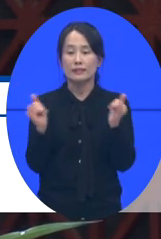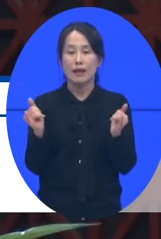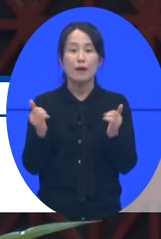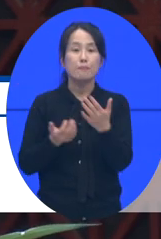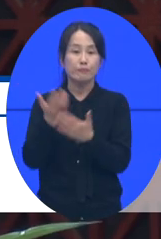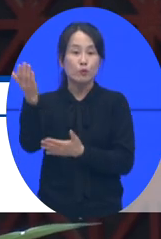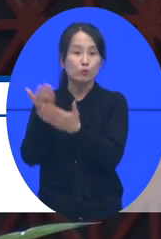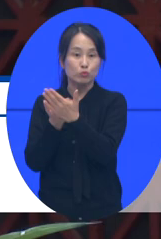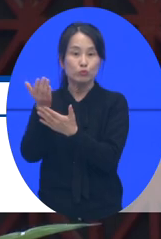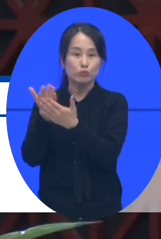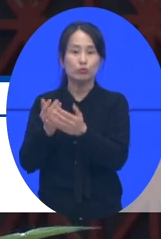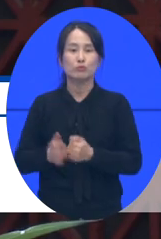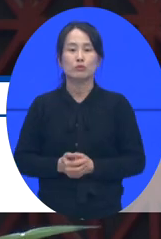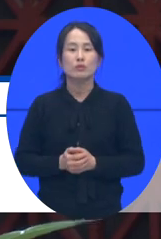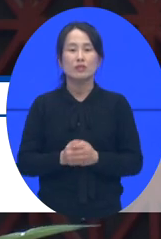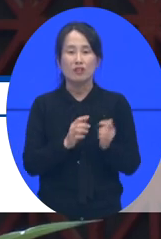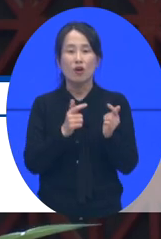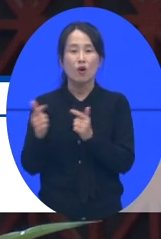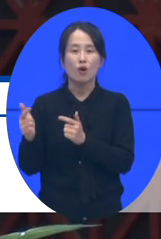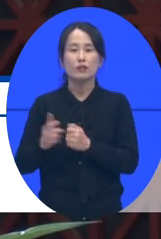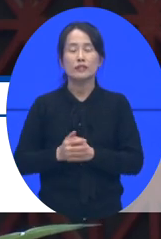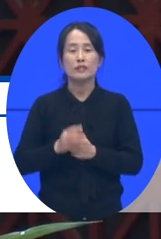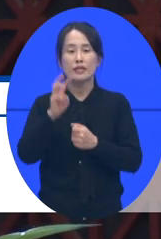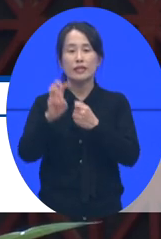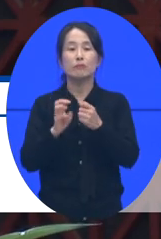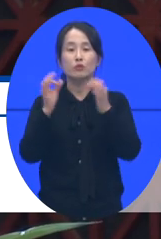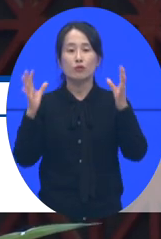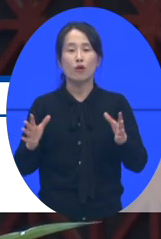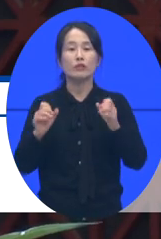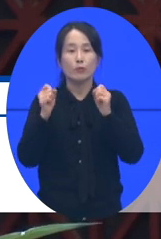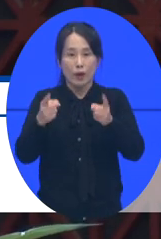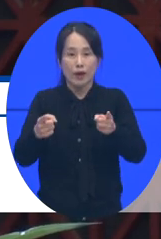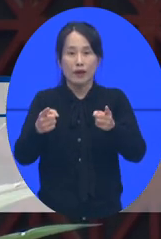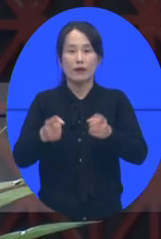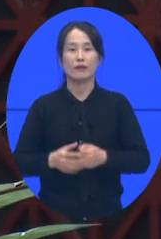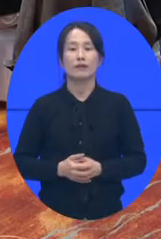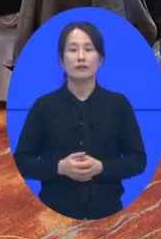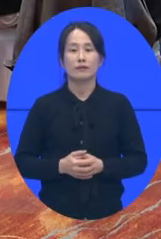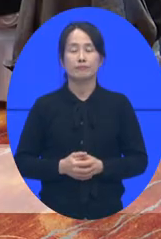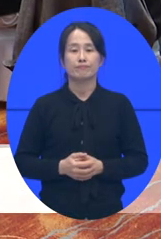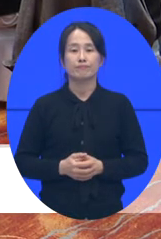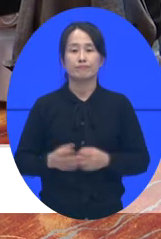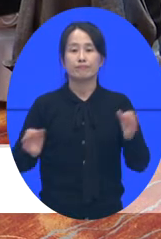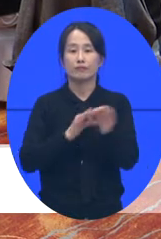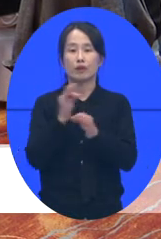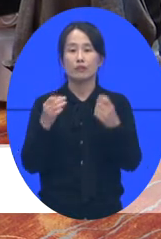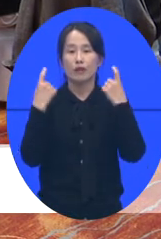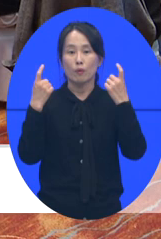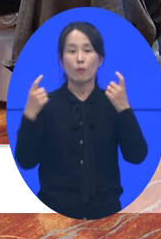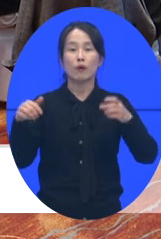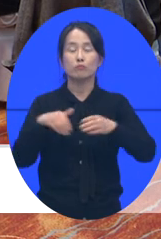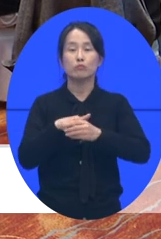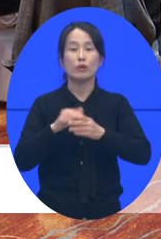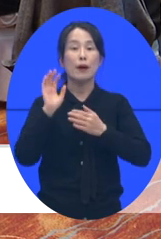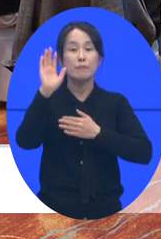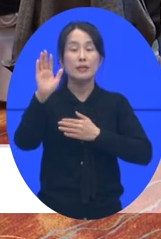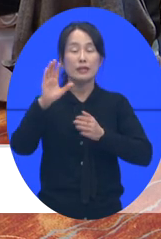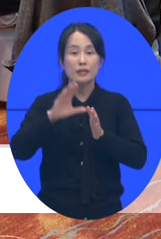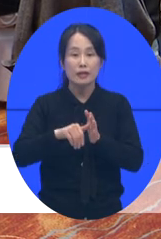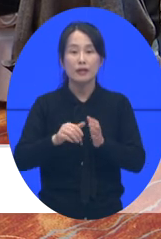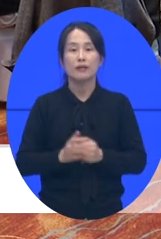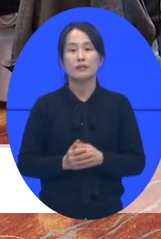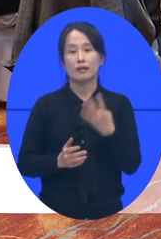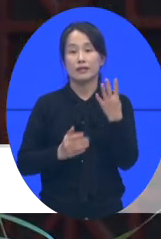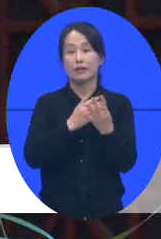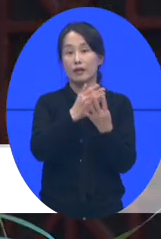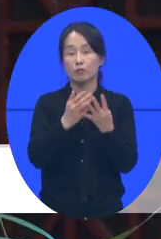확대와 같은 인적 교류 이런 것들을 30주년 계기로 해서 경제와 관광, 문화, 미래